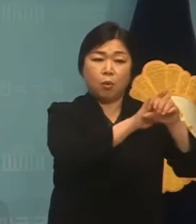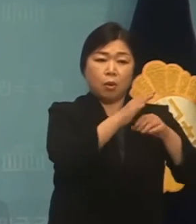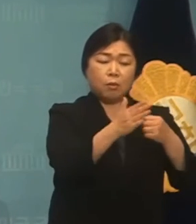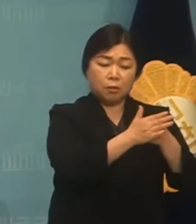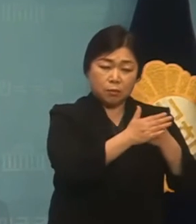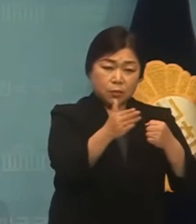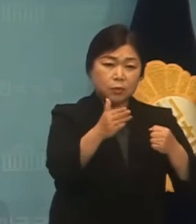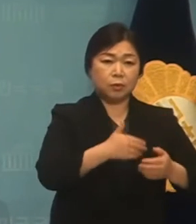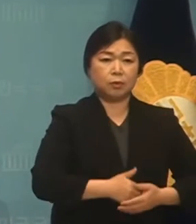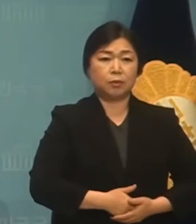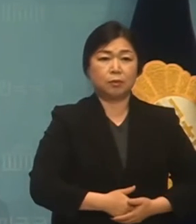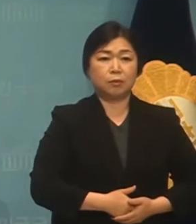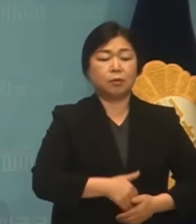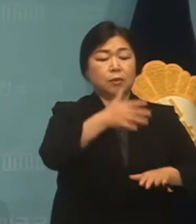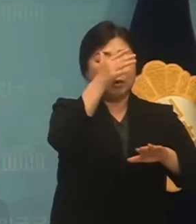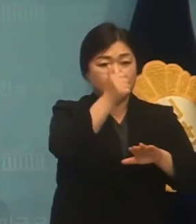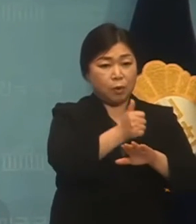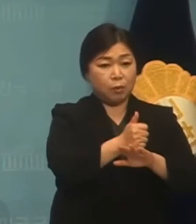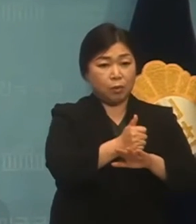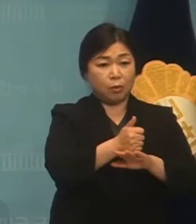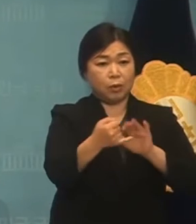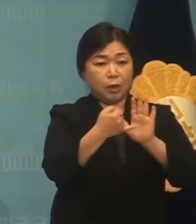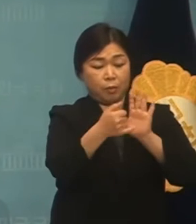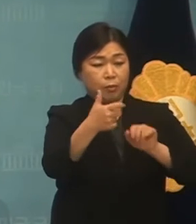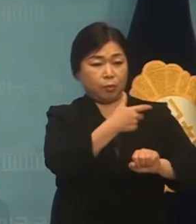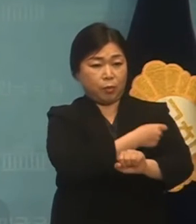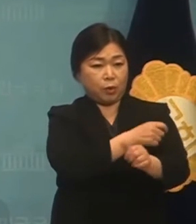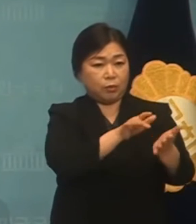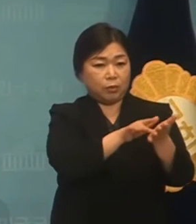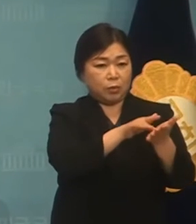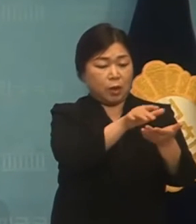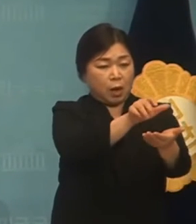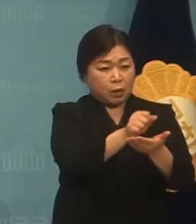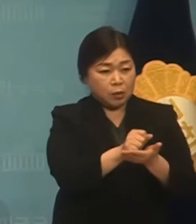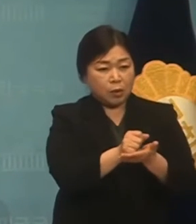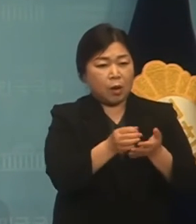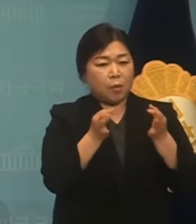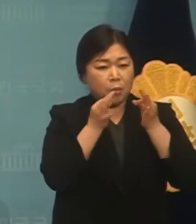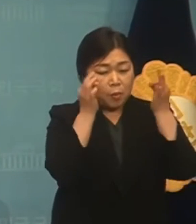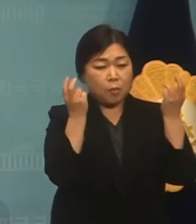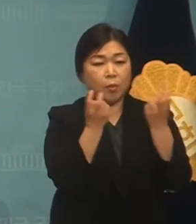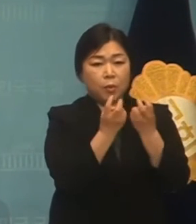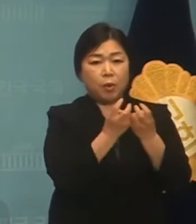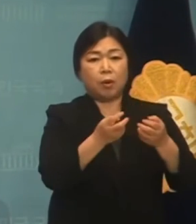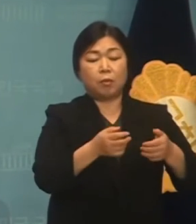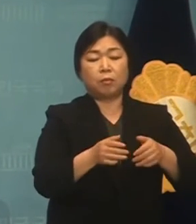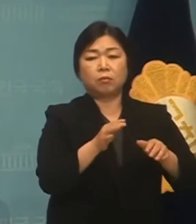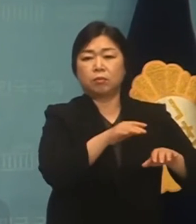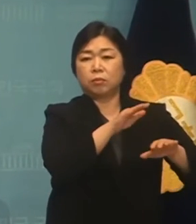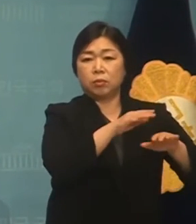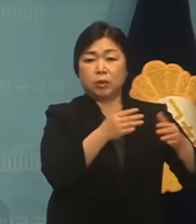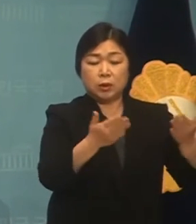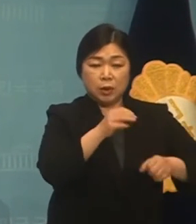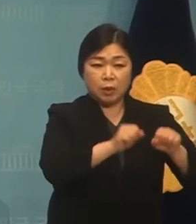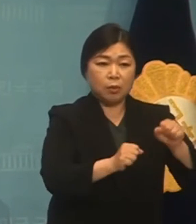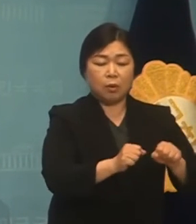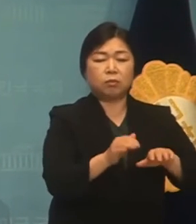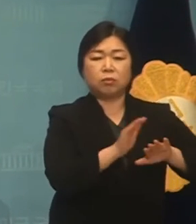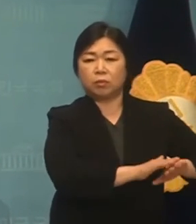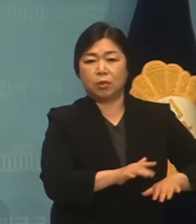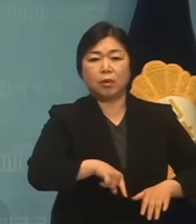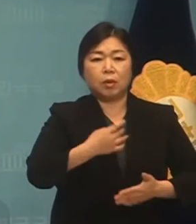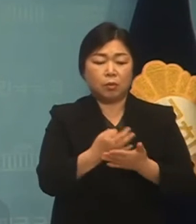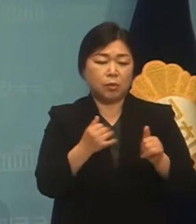코로나라는 전 국가적 위기에 백신을 통한 화학적 해결책을 주로한 채 자영업자 등 특정 계층의 일방적